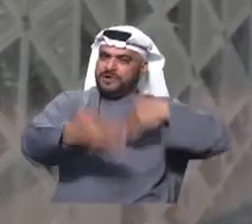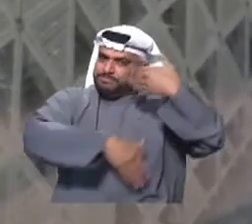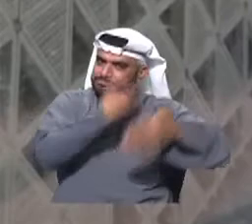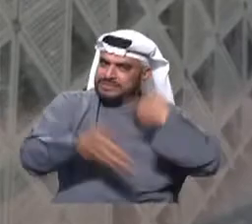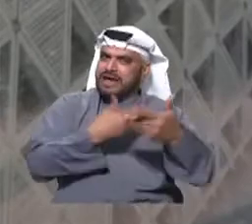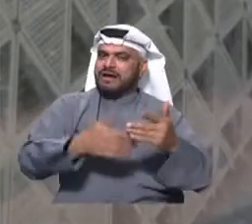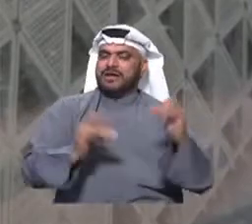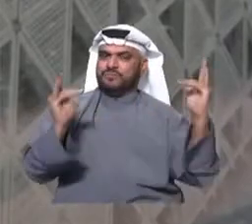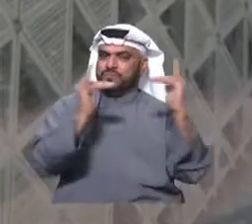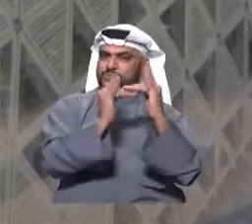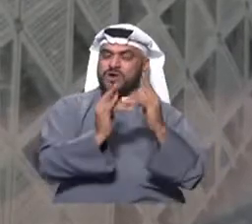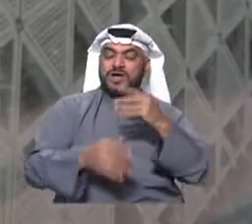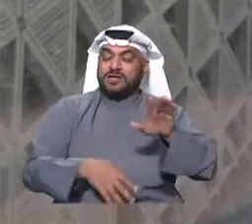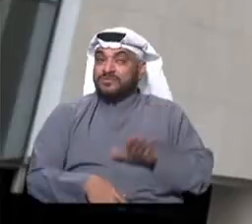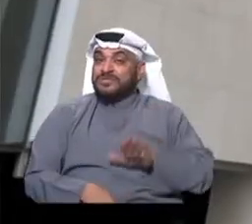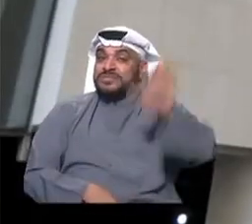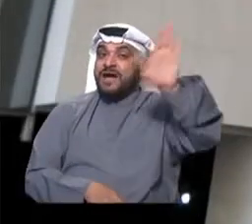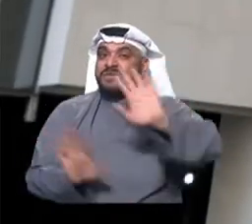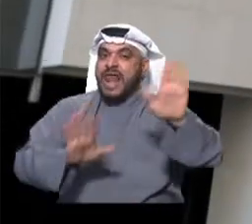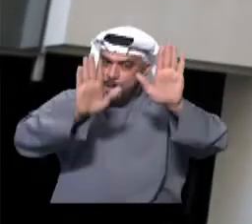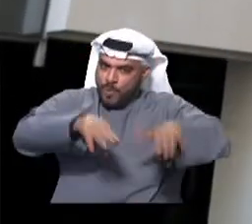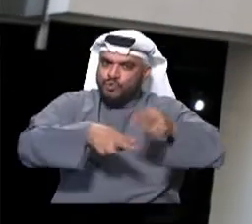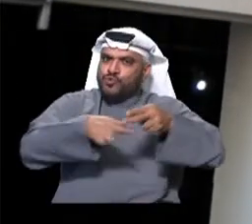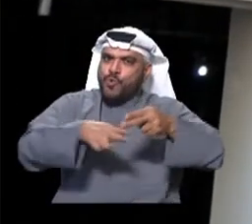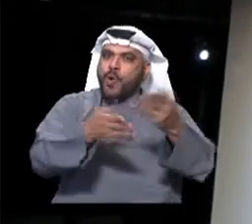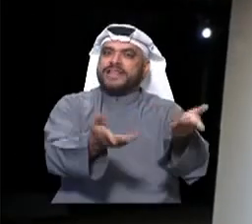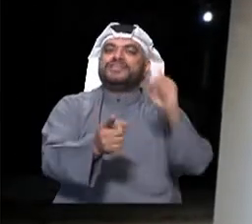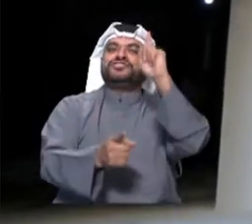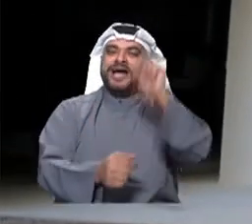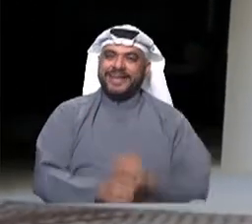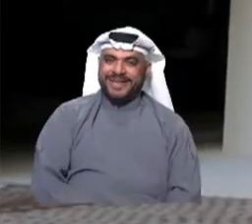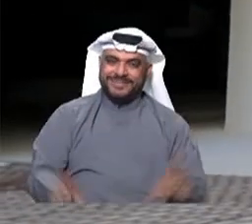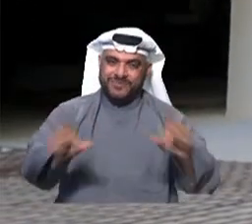حالات الإفادة للعلاج بالخارج. نواف شراكي، تلفزيون دولة الكويت.